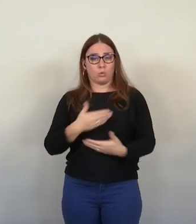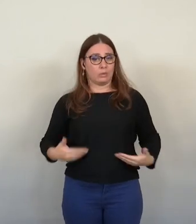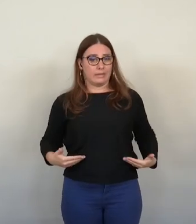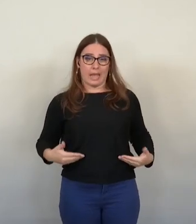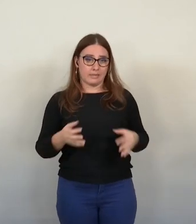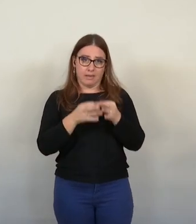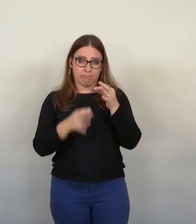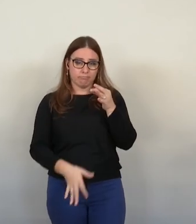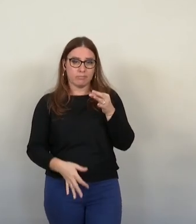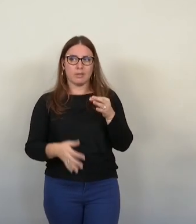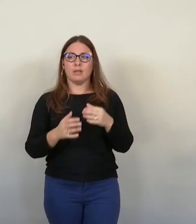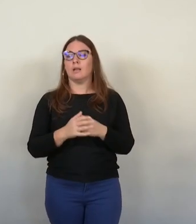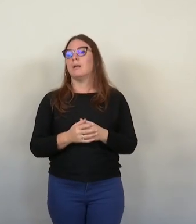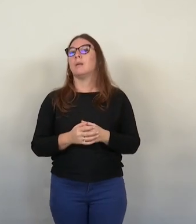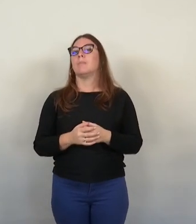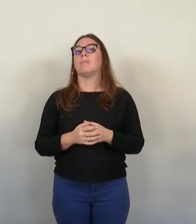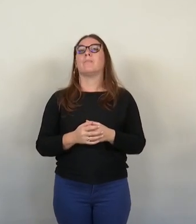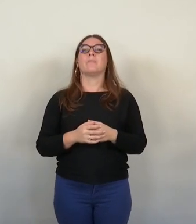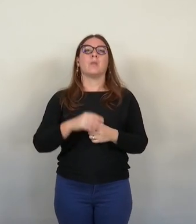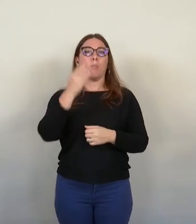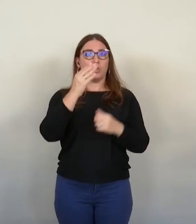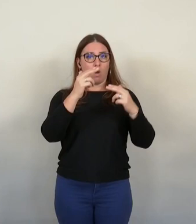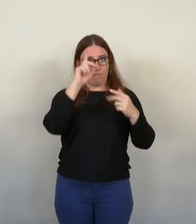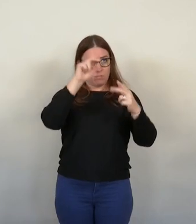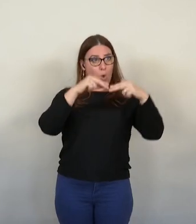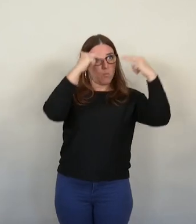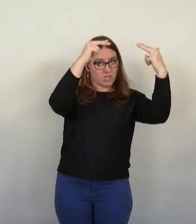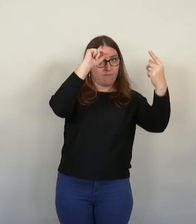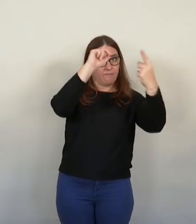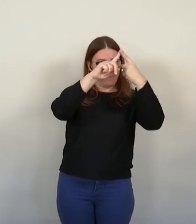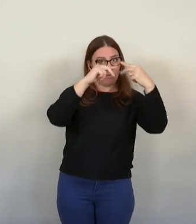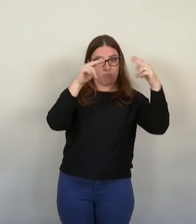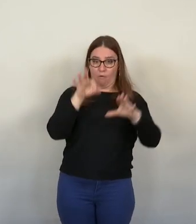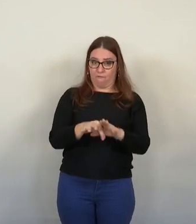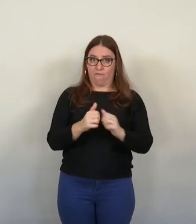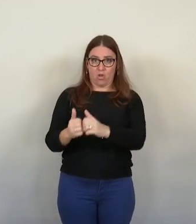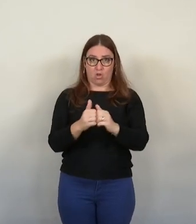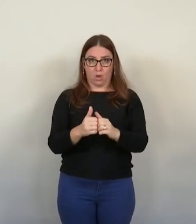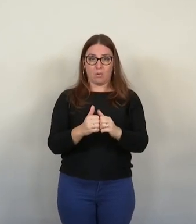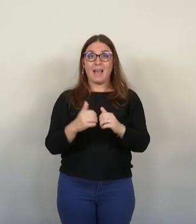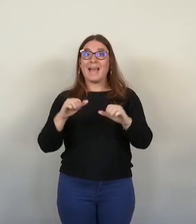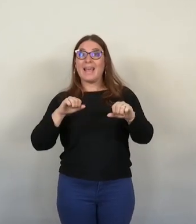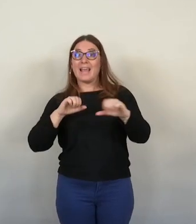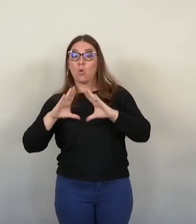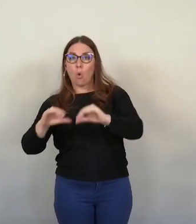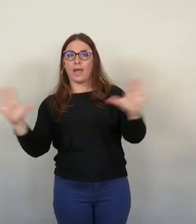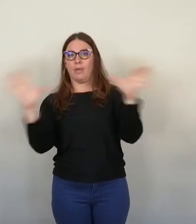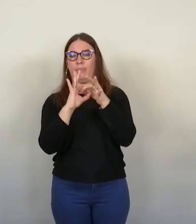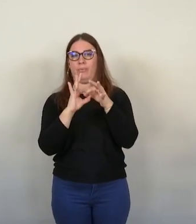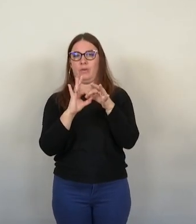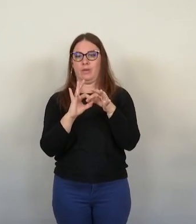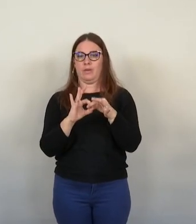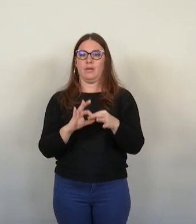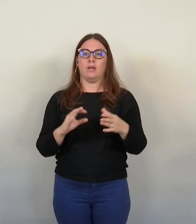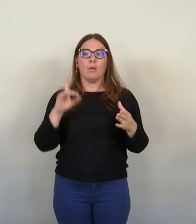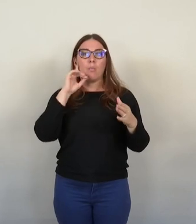à euh mettre en raccord les ambitions et les objectifs tels qu'on va les voter ensemble aujourd'hui et les actes lorsque l'on voit la